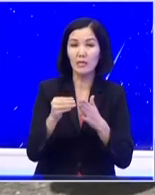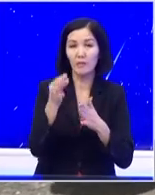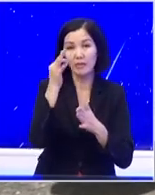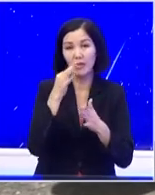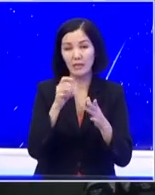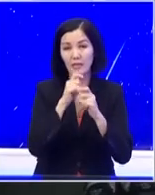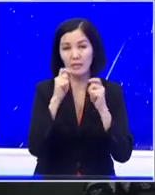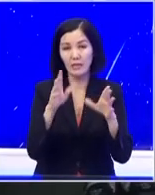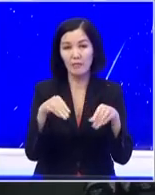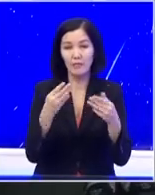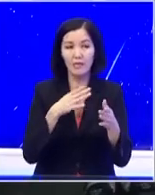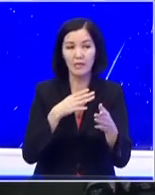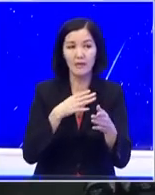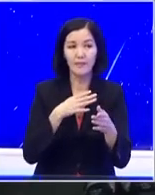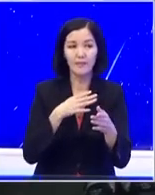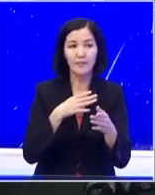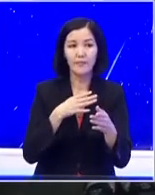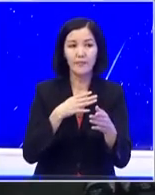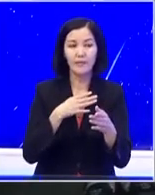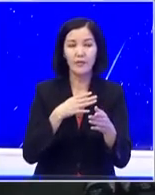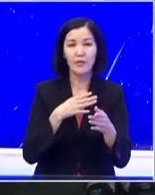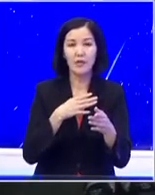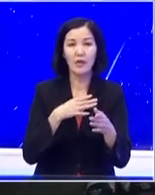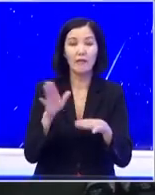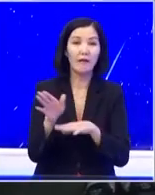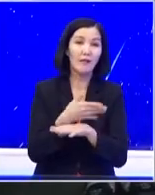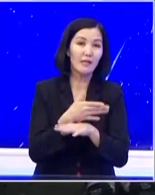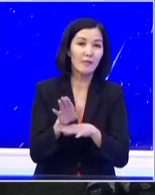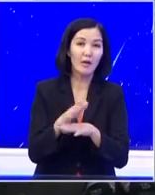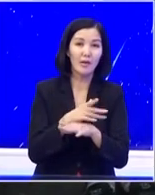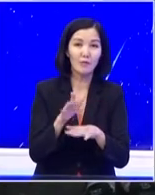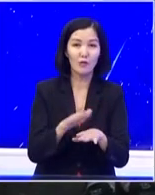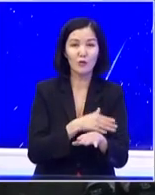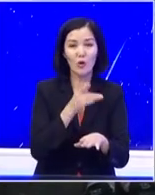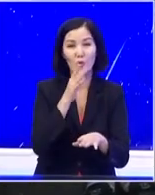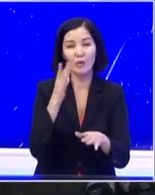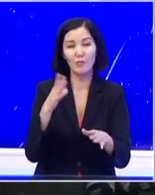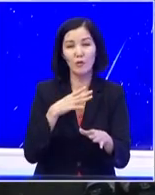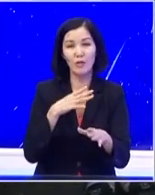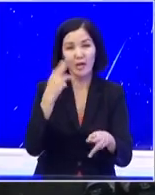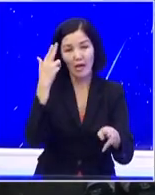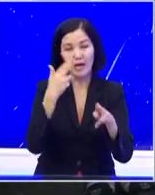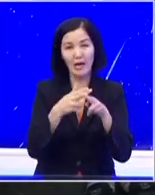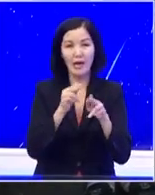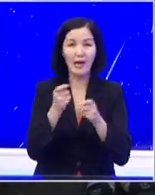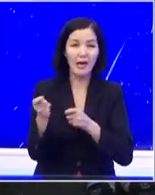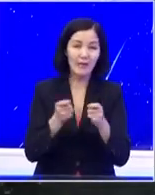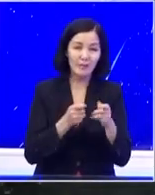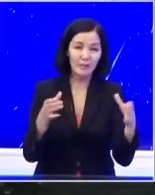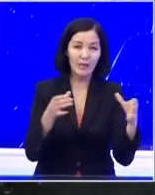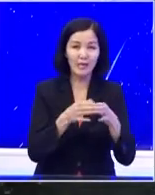сый жасады. Алаңға шықпағанымызға көп болды. Ағалар бізге ойыншықтар әкелді, жейтіндер